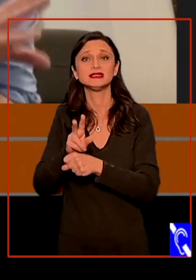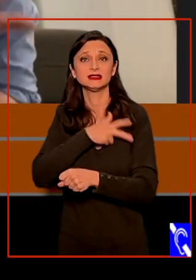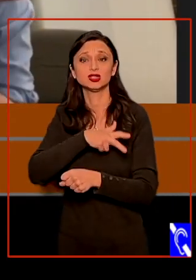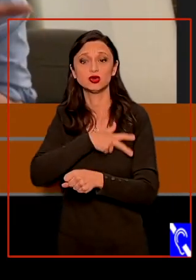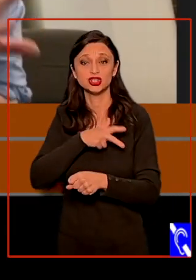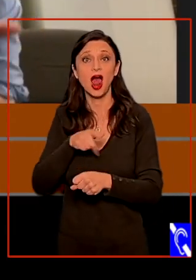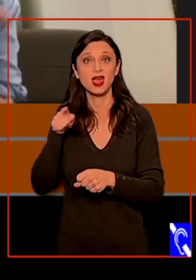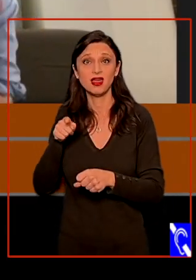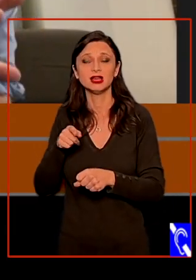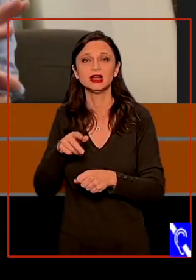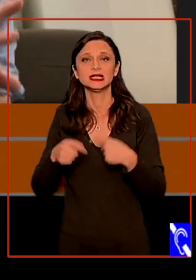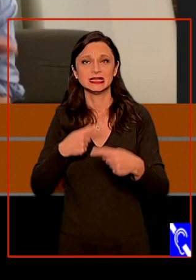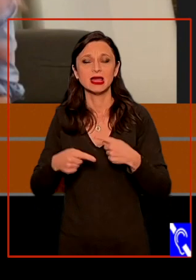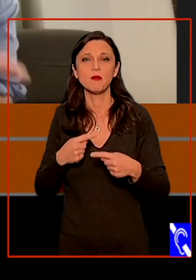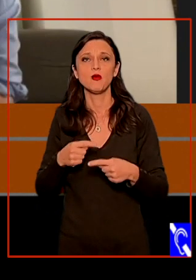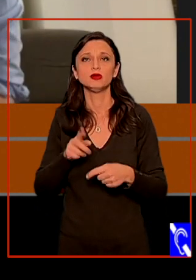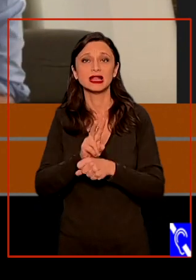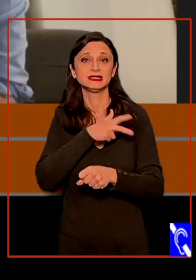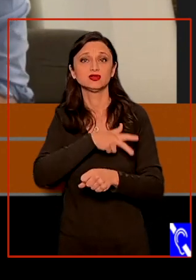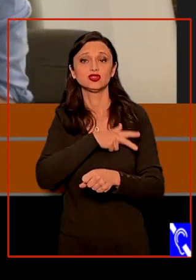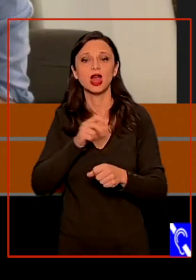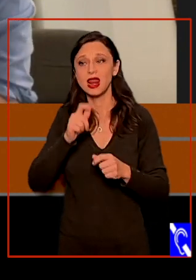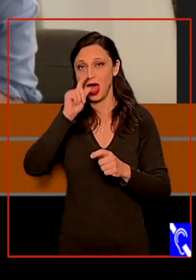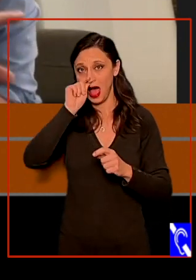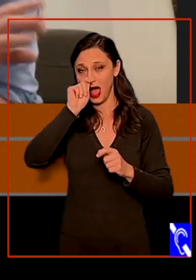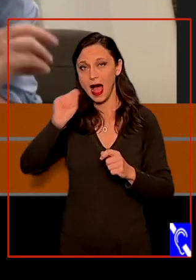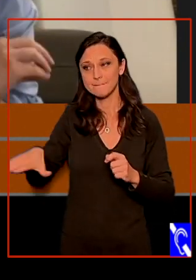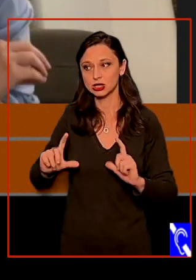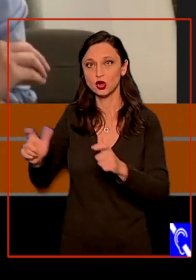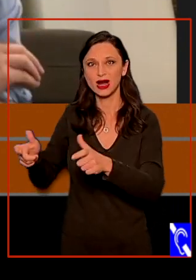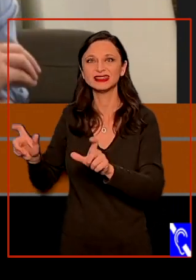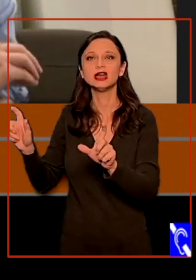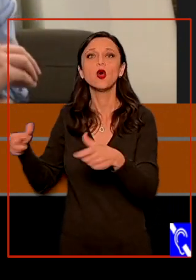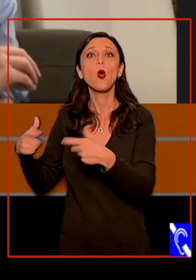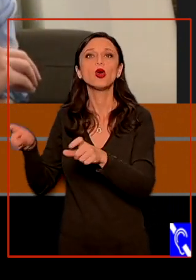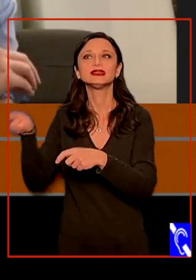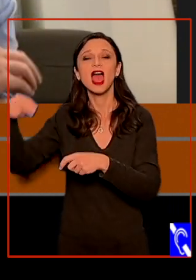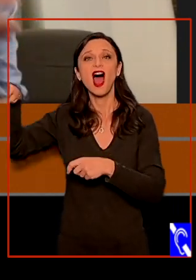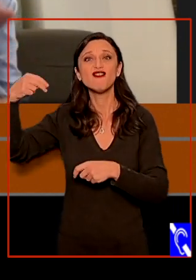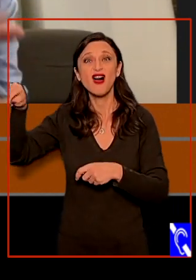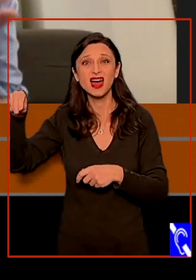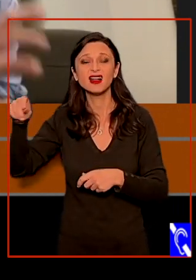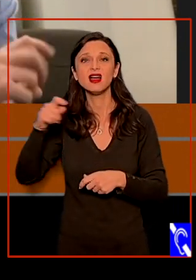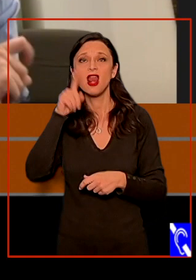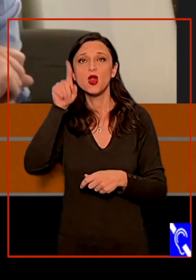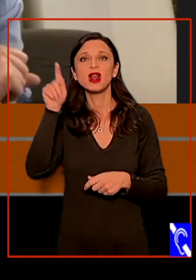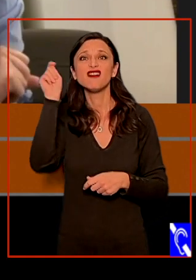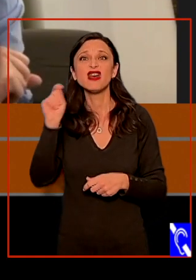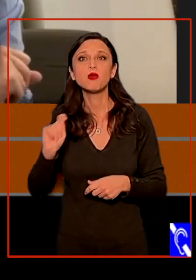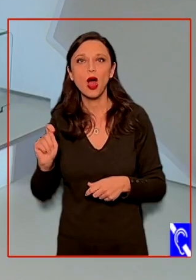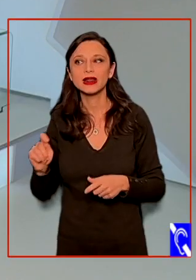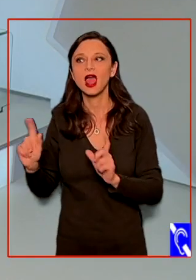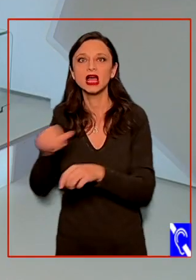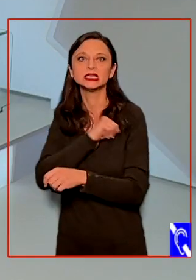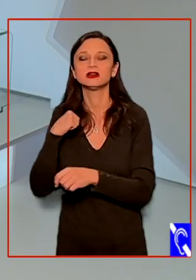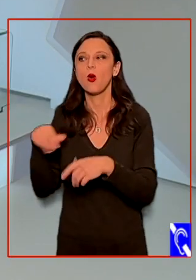de asistență socială a fost cel care l-a abandonat în curtea spitalului de psihiatrie Poiana Mare într-o zi friguroasă din